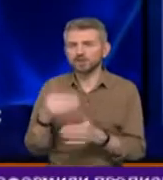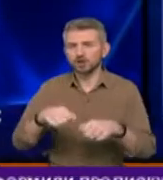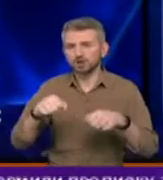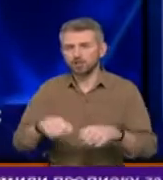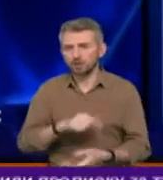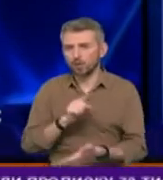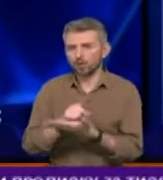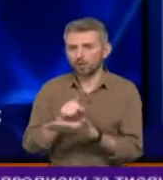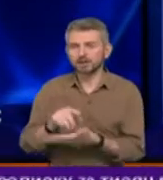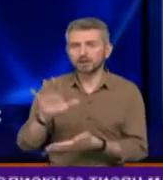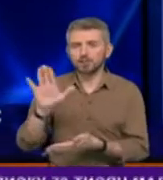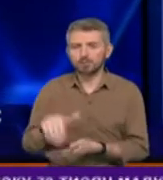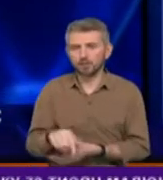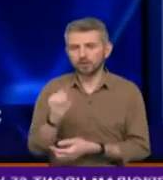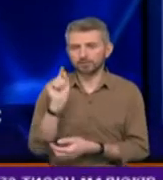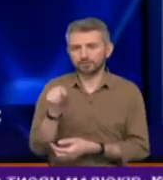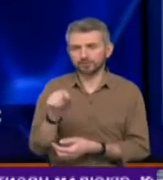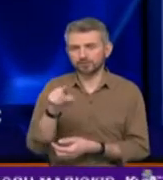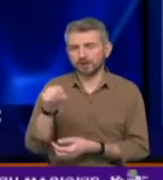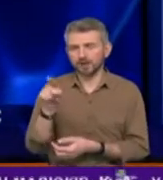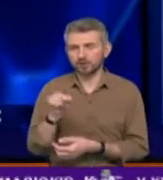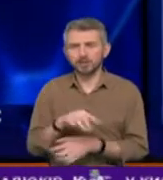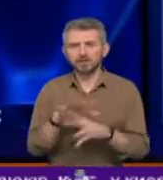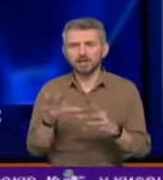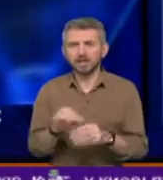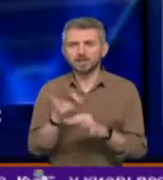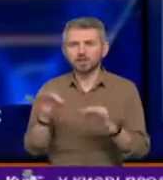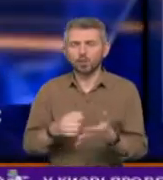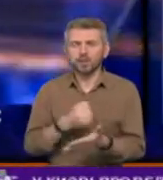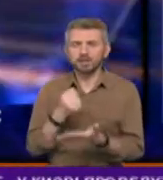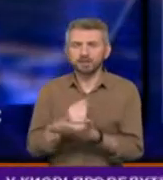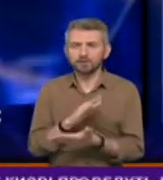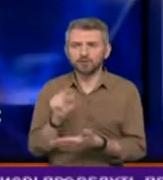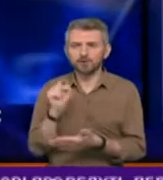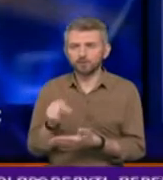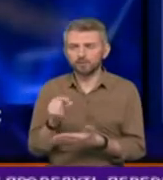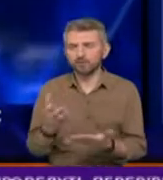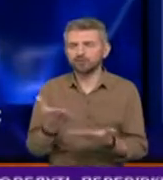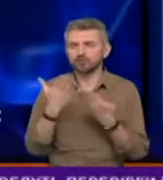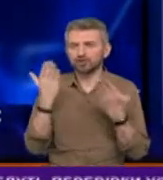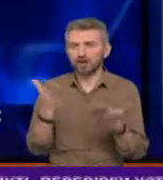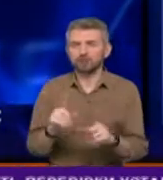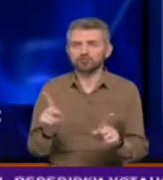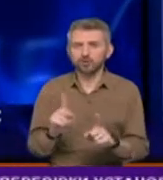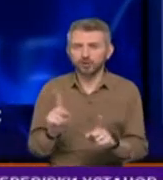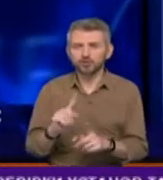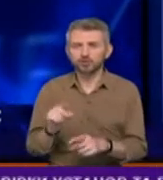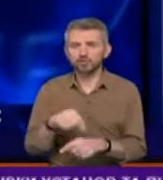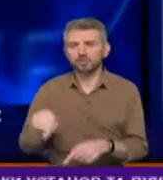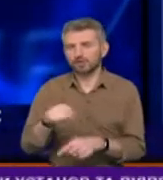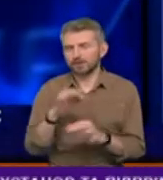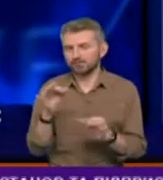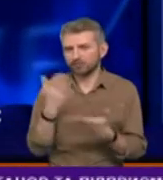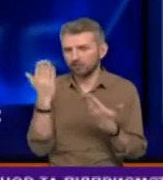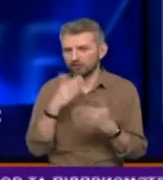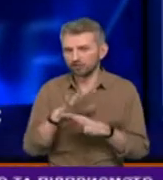велика проблема, я хочу звернутися до абітурієнтів. Багато абітурієнтів приходять на пункти тестування і банально не читають, які права вони мають,